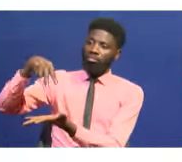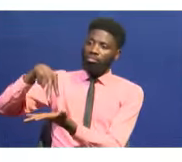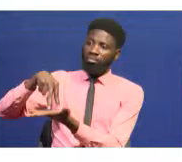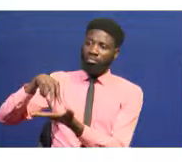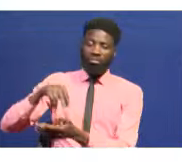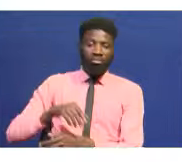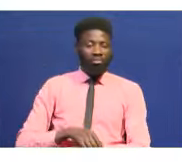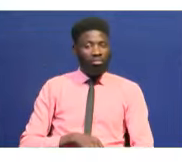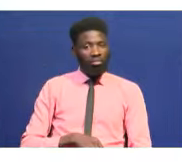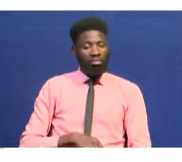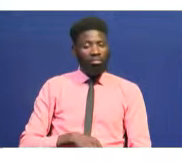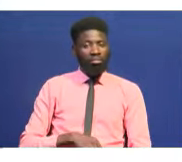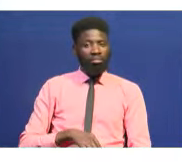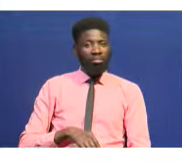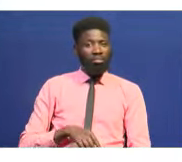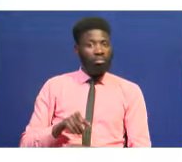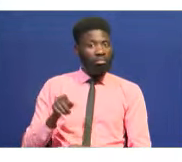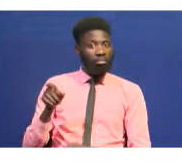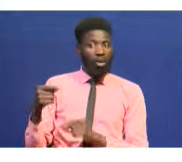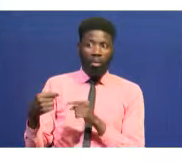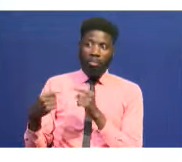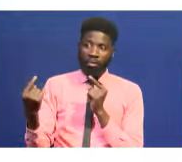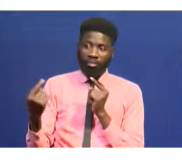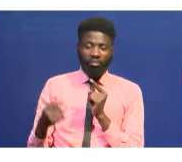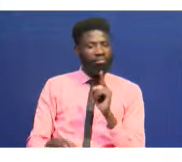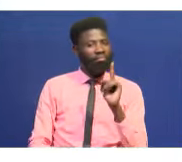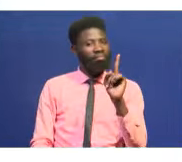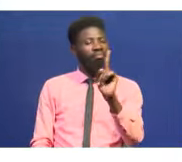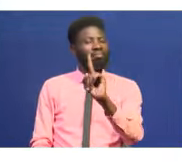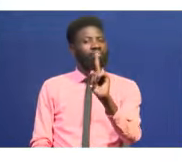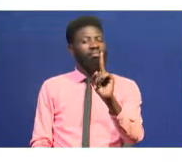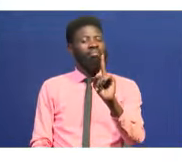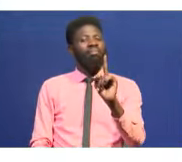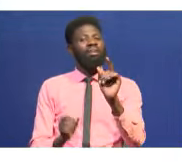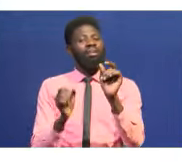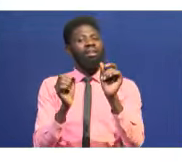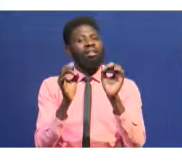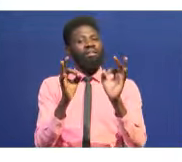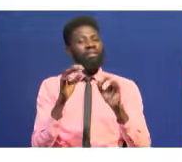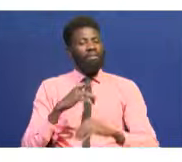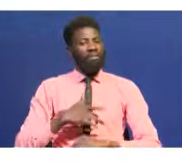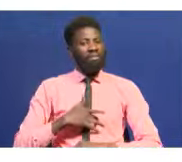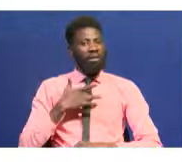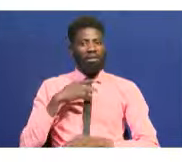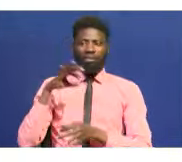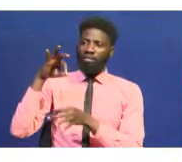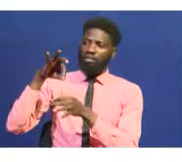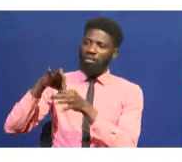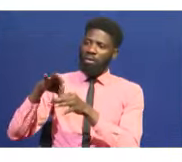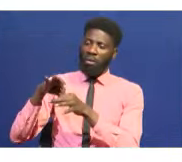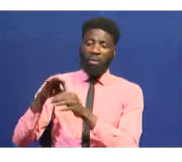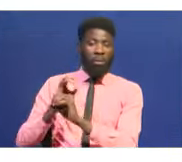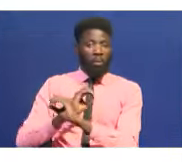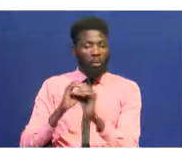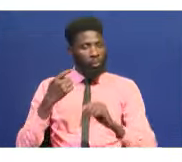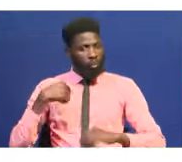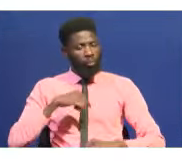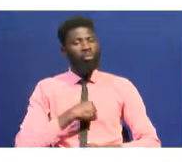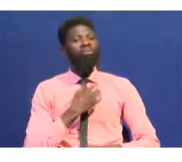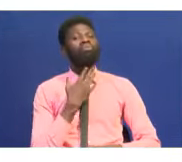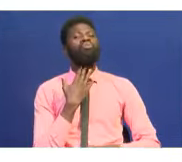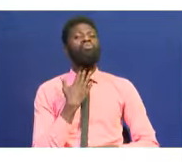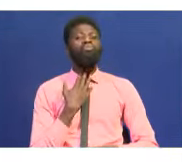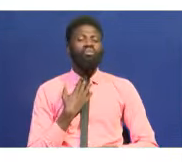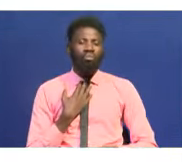wacha kumpiga. Usikue wewe ndiye unampiga. Hata kama unasikia humchagui, because pia tunataka kiongozi mama na pia